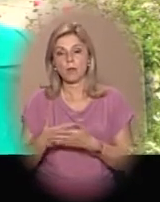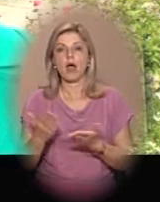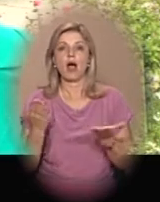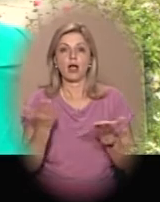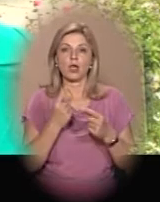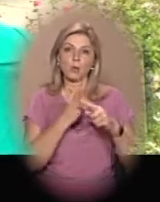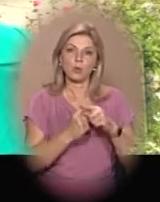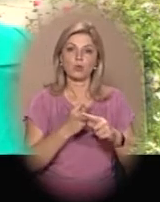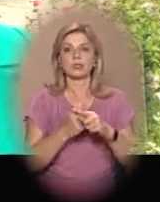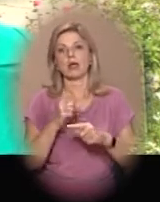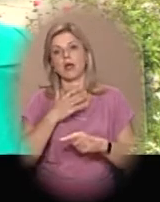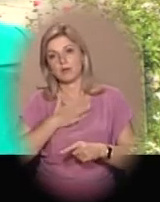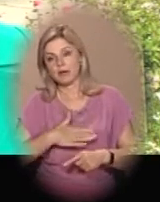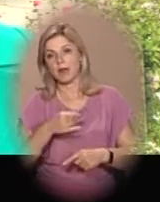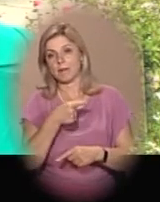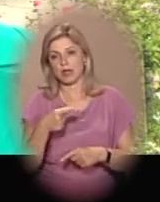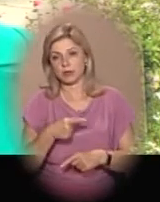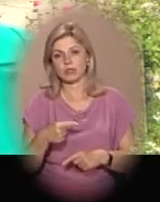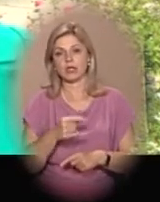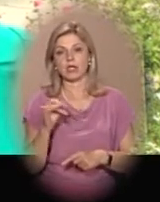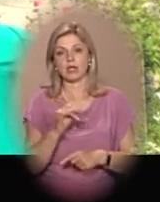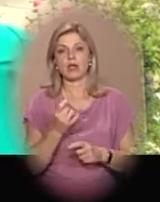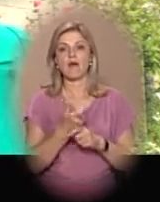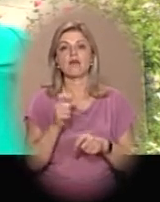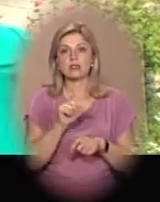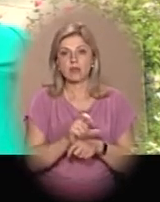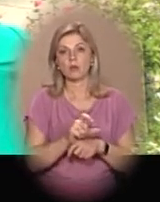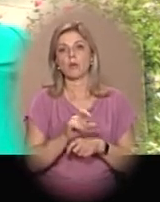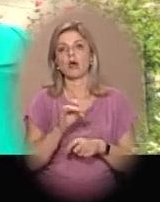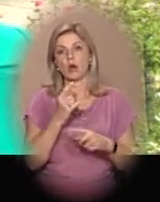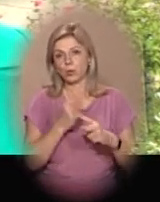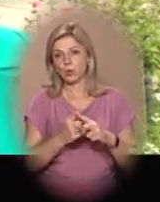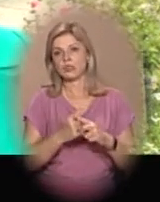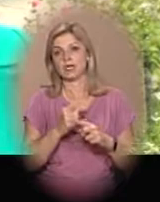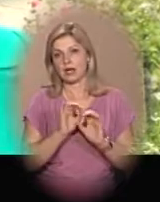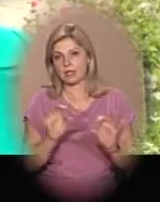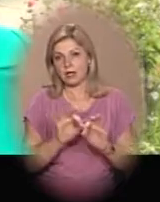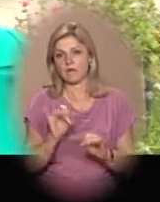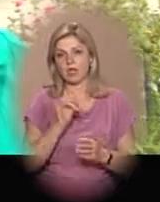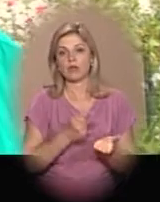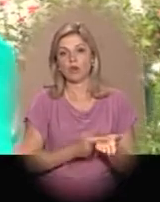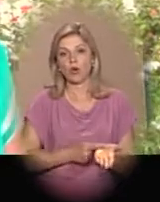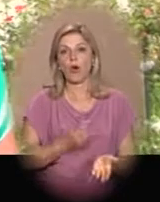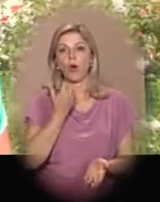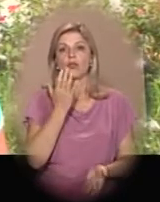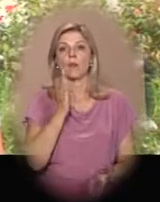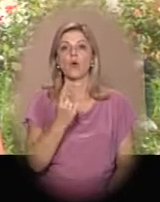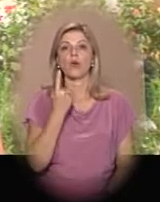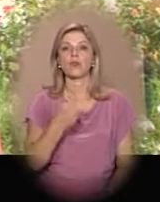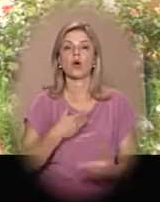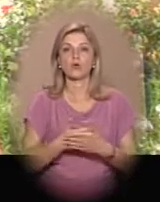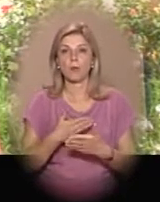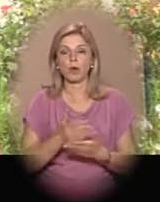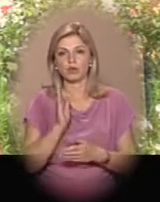які мінуси. В основному плюси ми їм розказуємо і доводимо, що коли буде одна громада, і буде